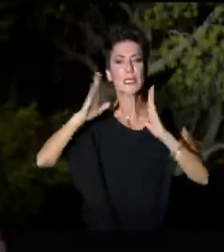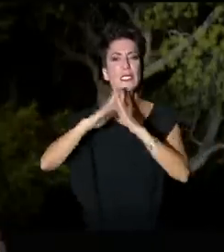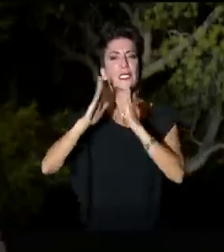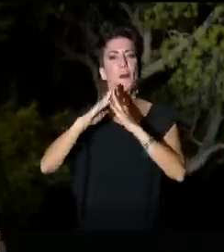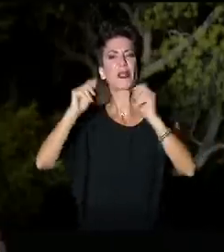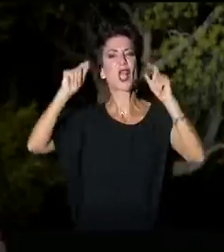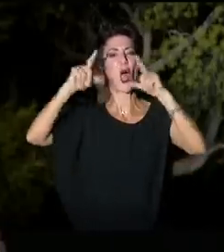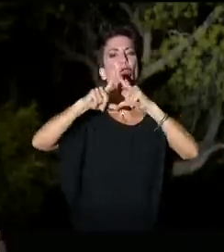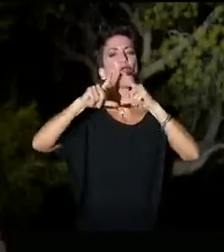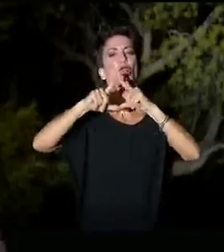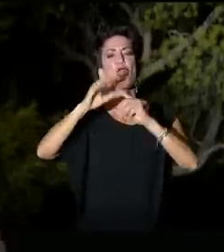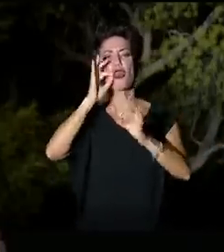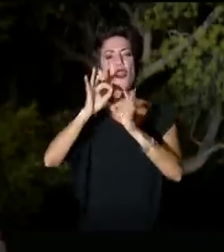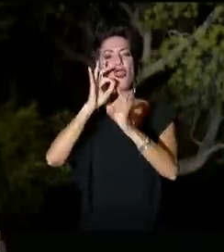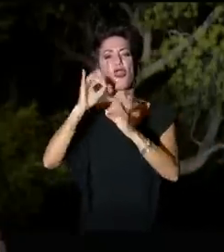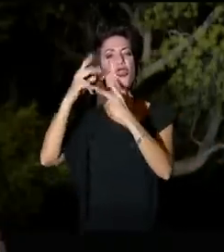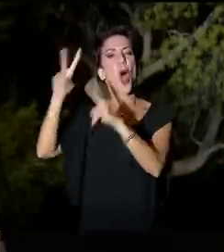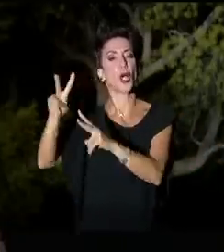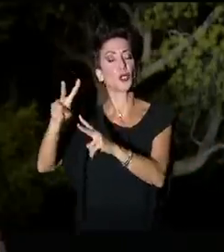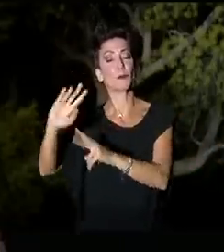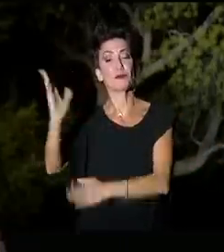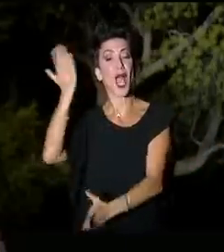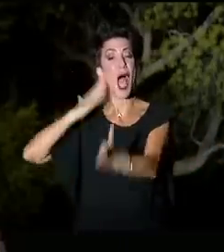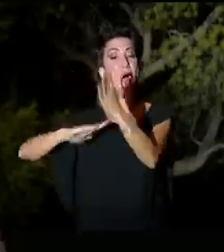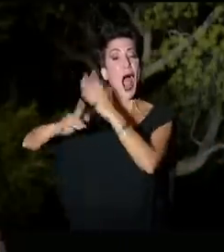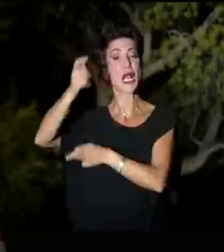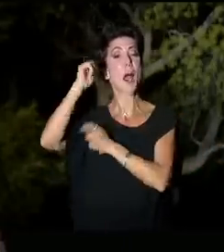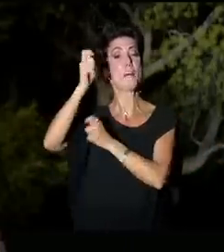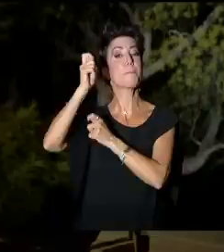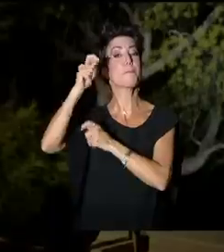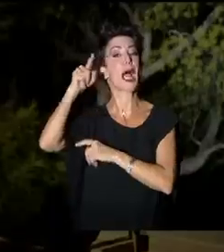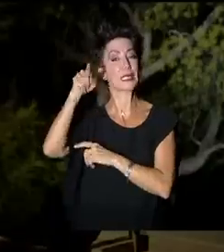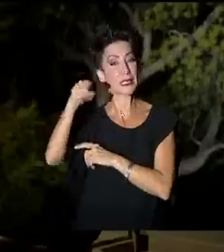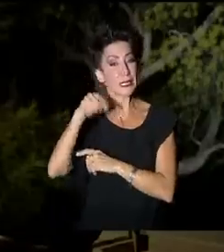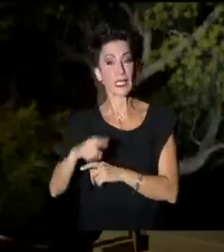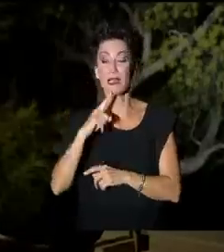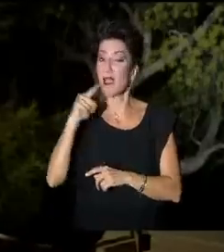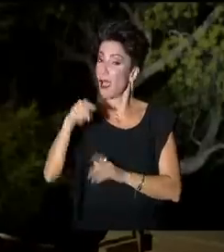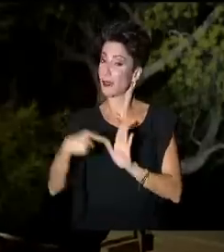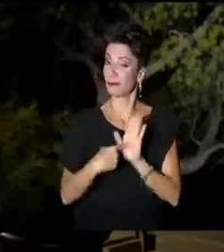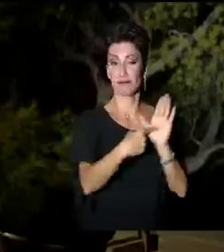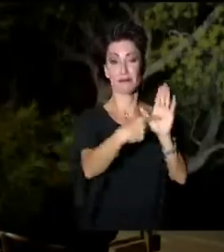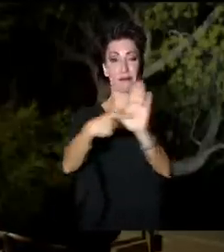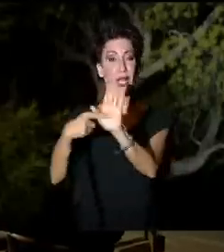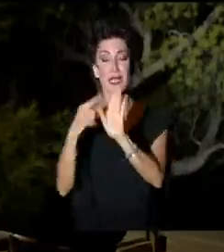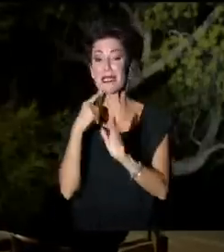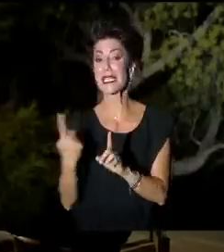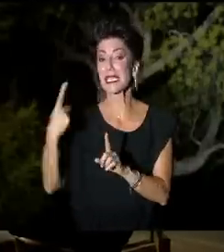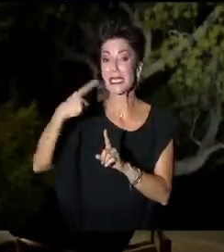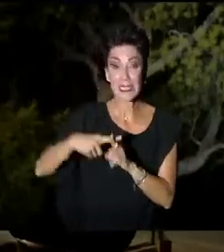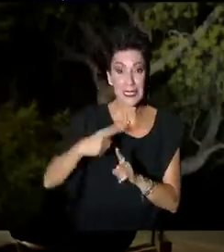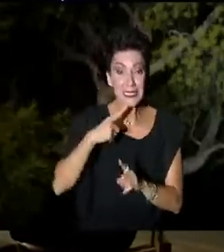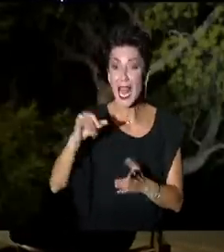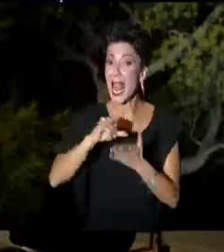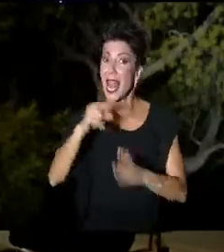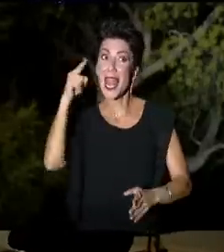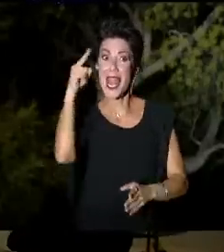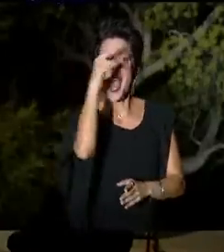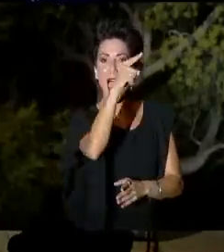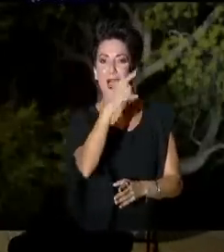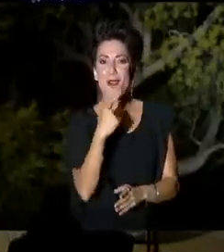αρχαία Μεσσίνη με την πανευρωπαϊκή δράση ηχητικού πειραματισμού Tune City, αλλά και στη Νέα Υόρκη με τις